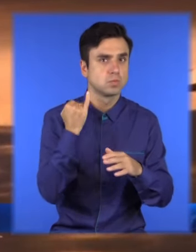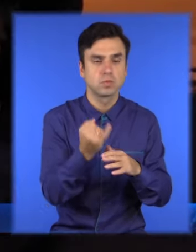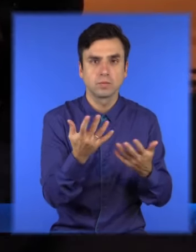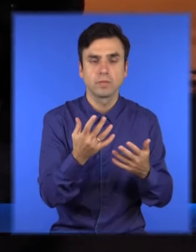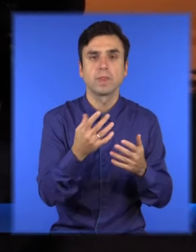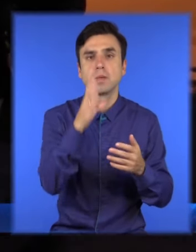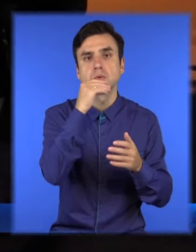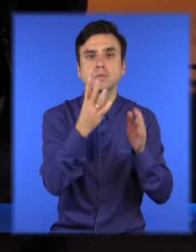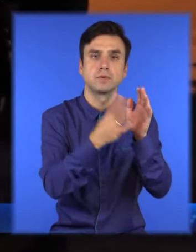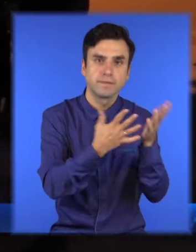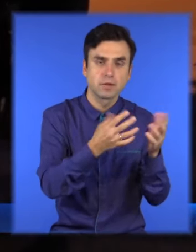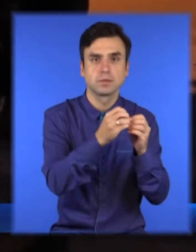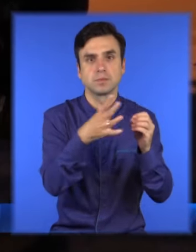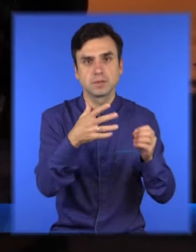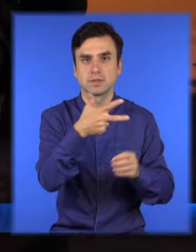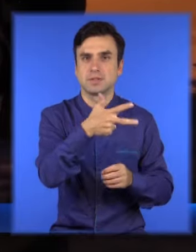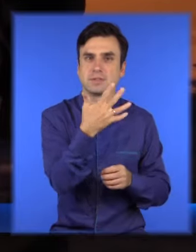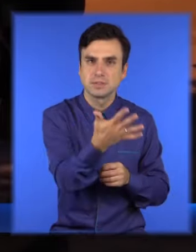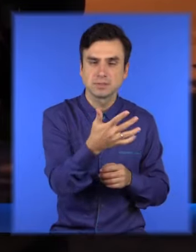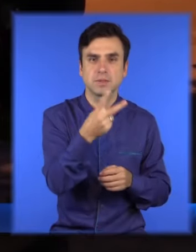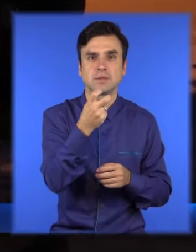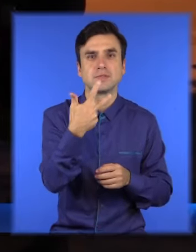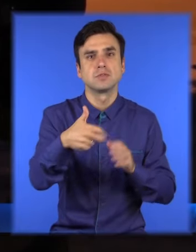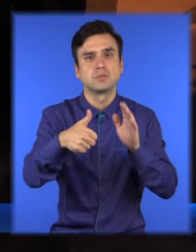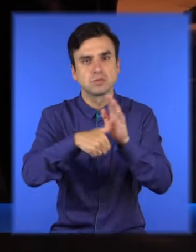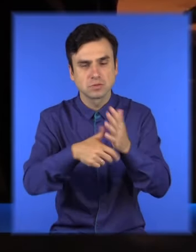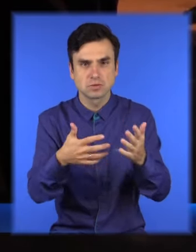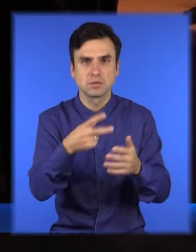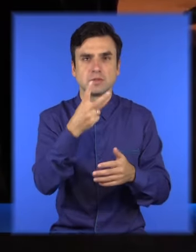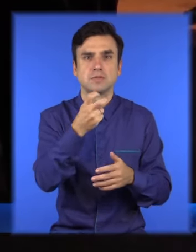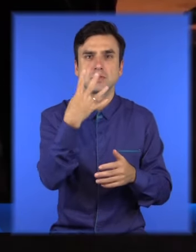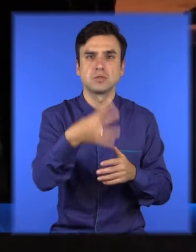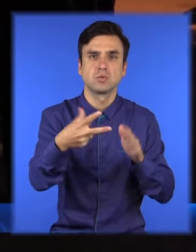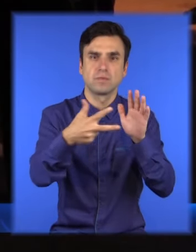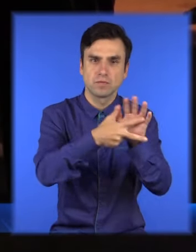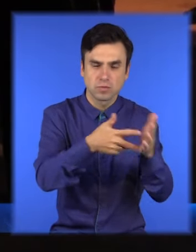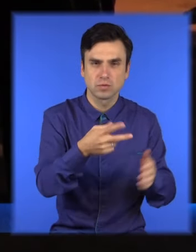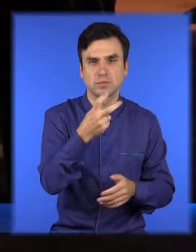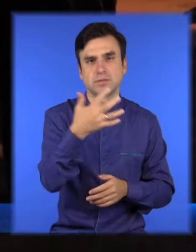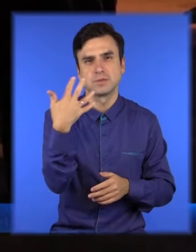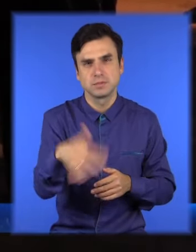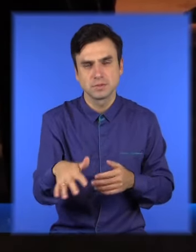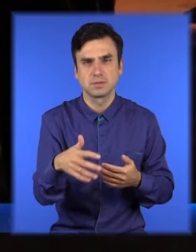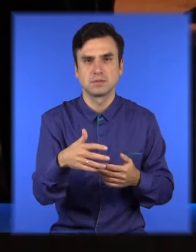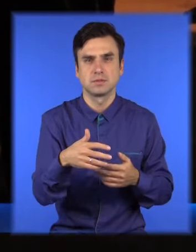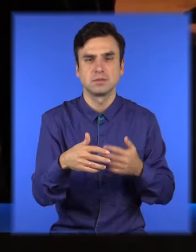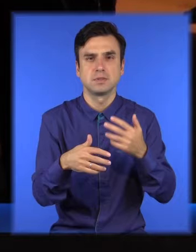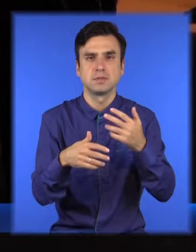ще 9-го, 15-го, 35-го, 236-го, 248-го,